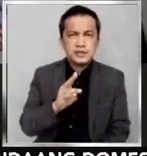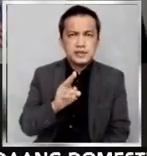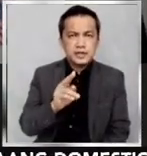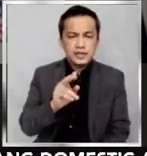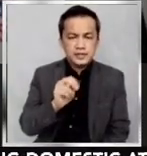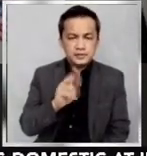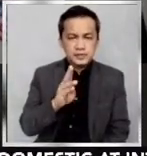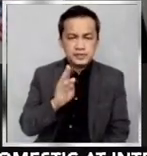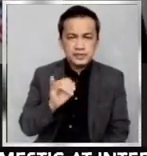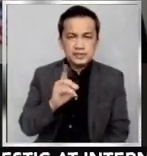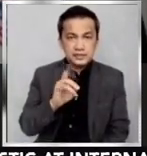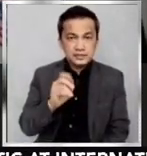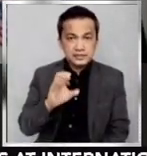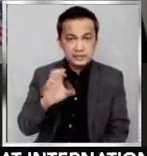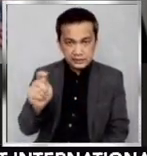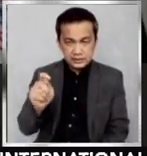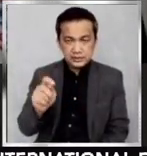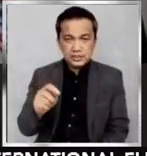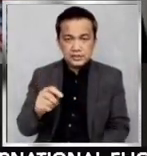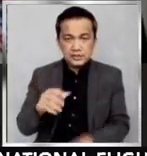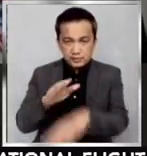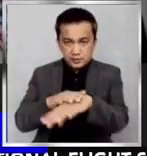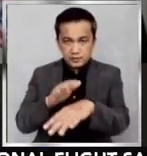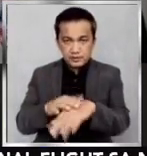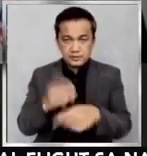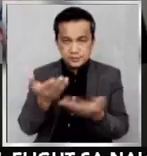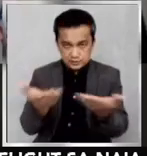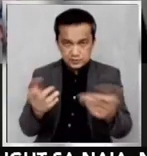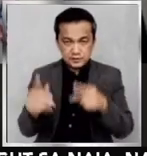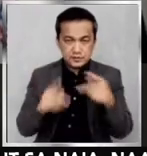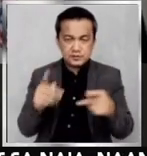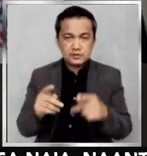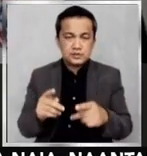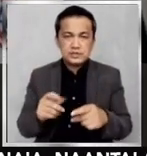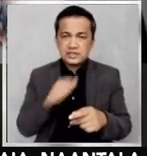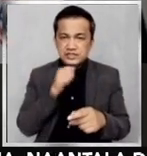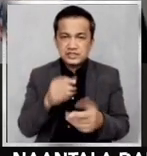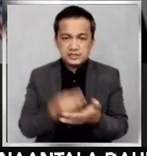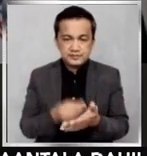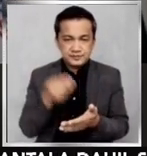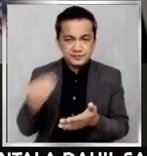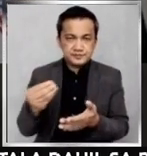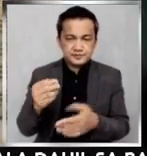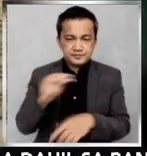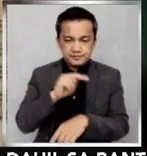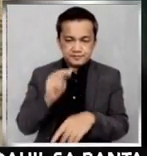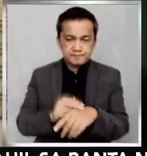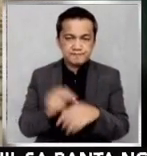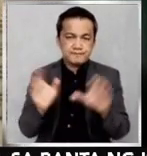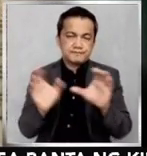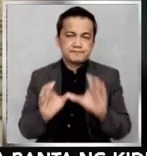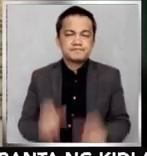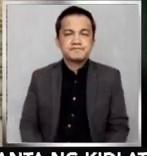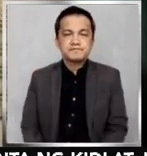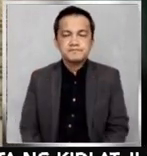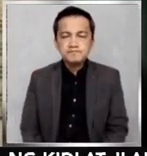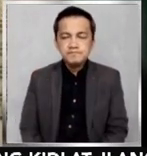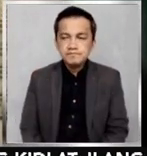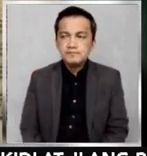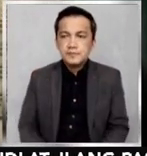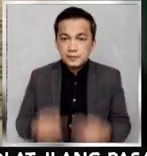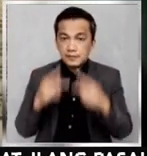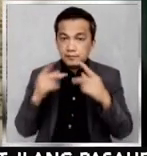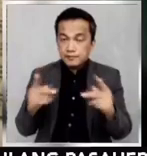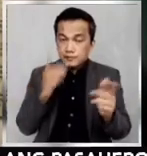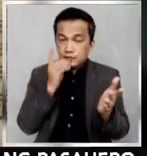Kaya muli nilang paalala sa publiko, hindi nabibili ang national certificates. Public documents yan. It is owned by